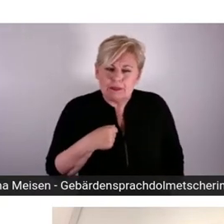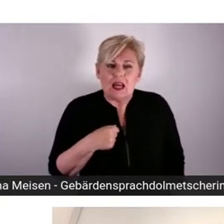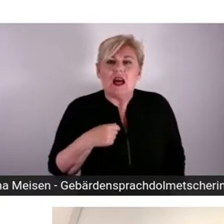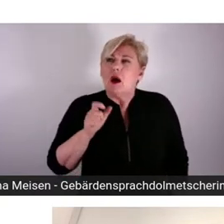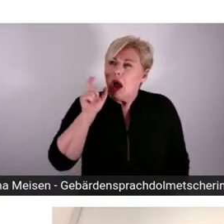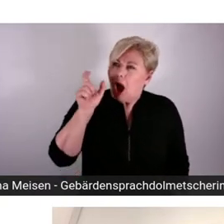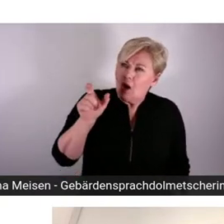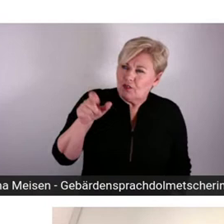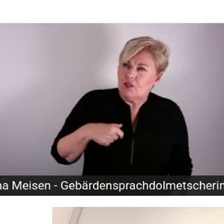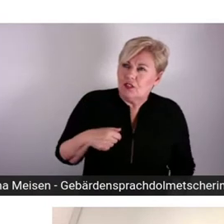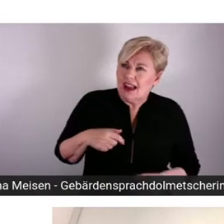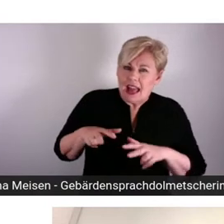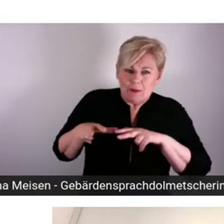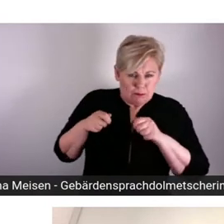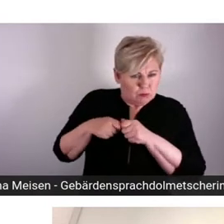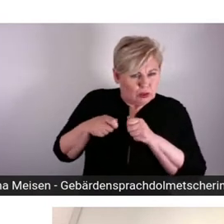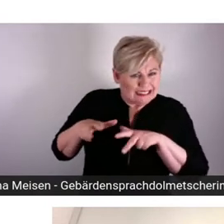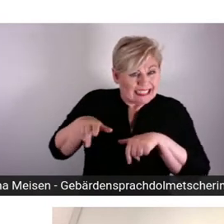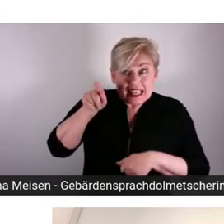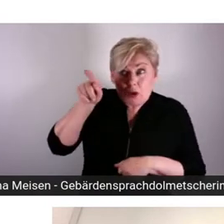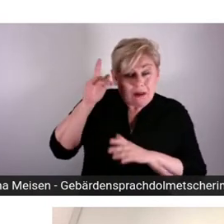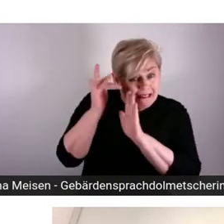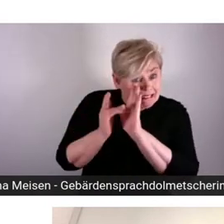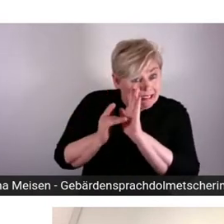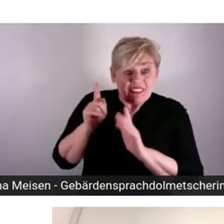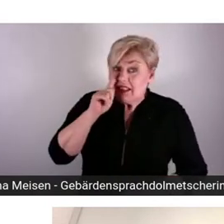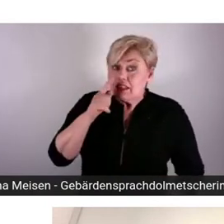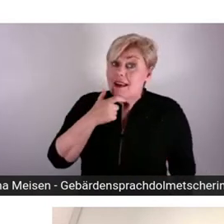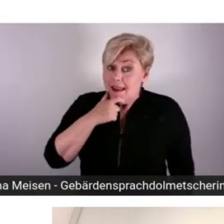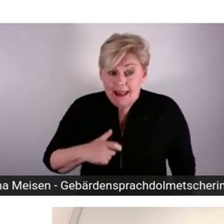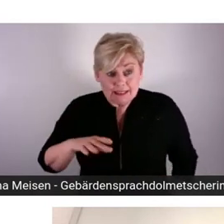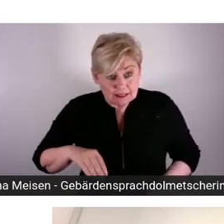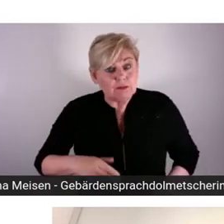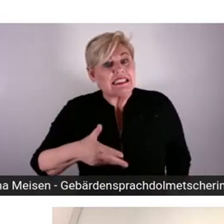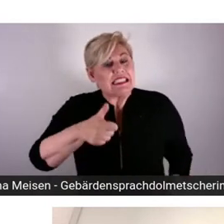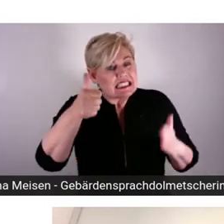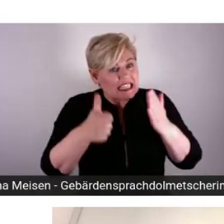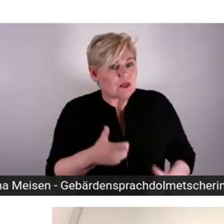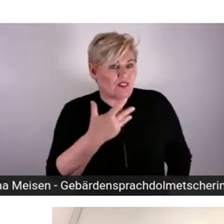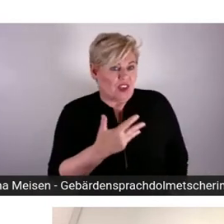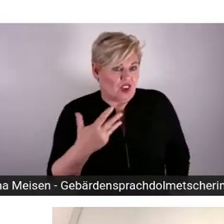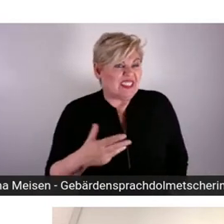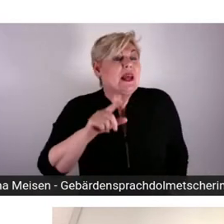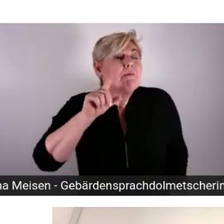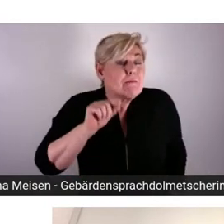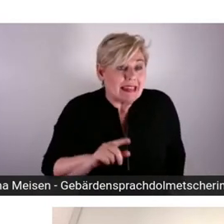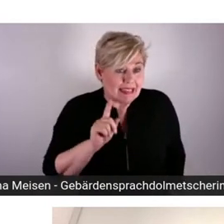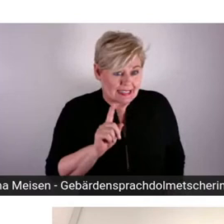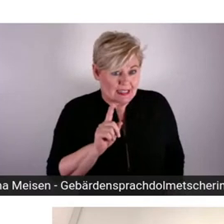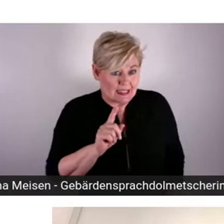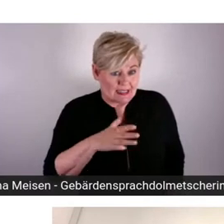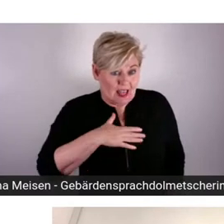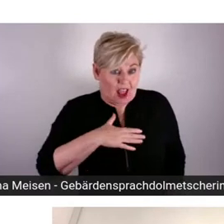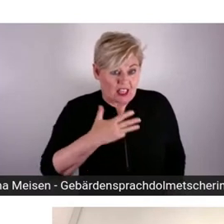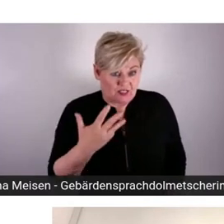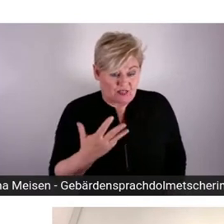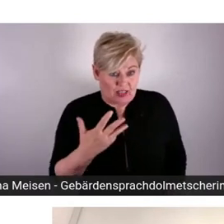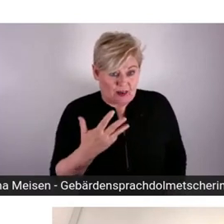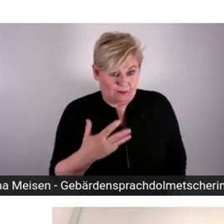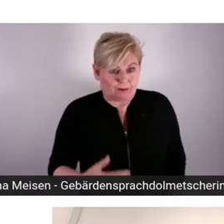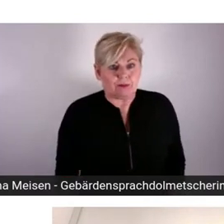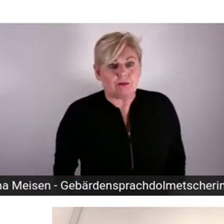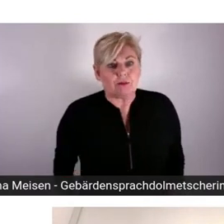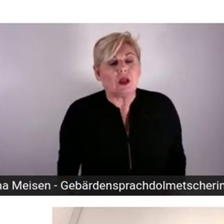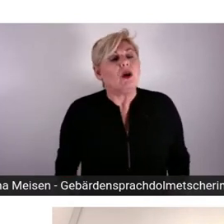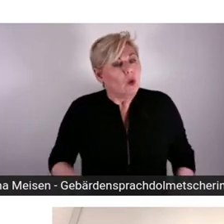Bundesregierung vorgesehen hat, ernst nehmen, dann kommen wir eben auf 644 Euro mindestens Hartz-IV-Sätze. Und dann kann man auch